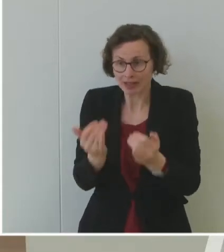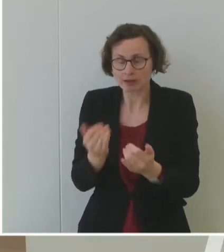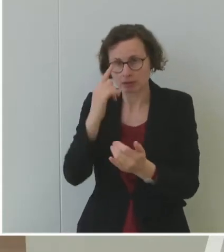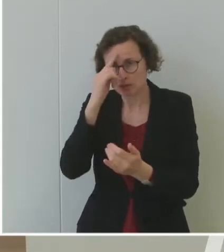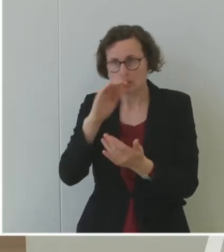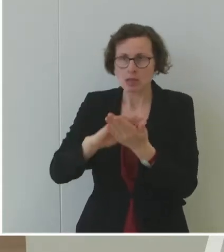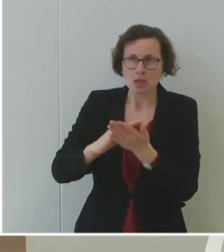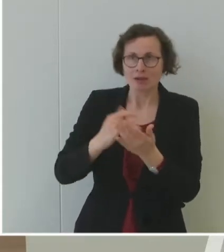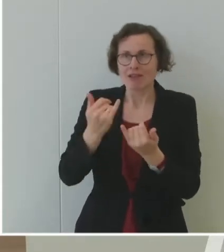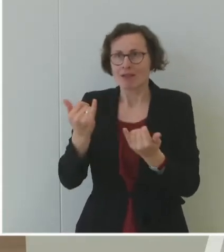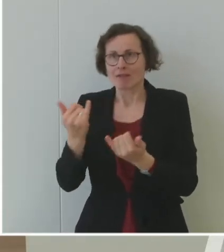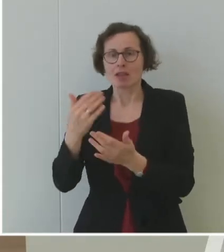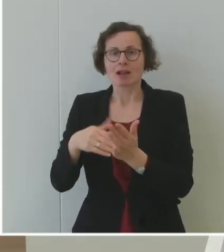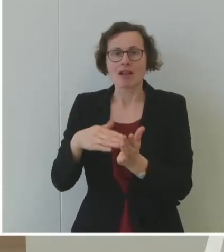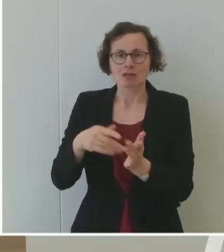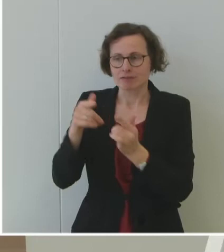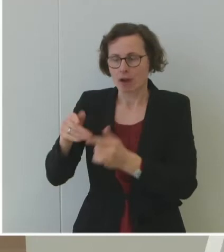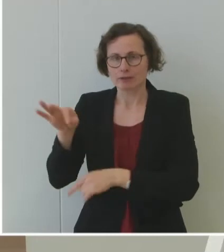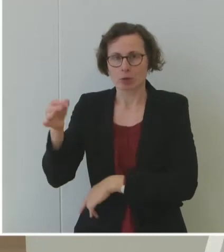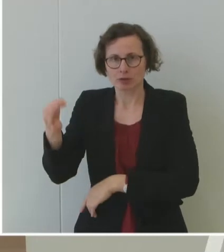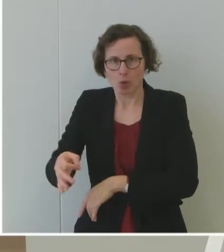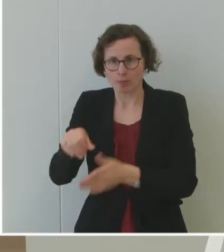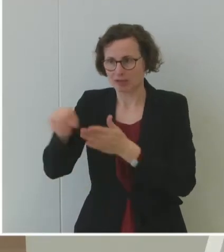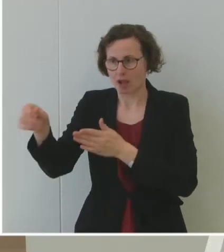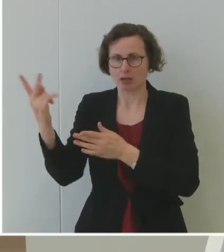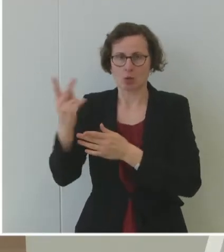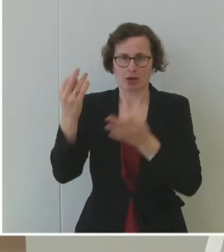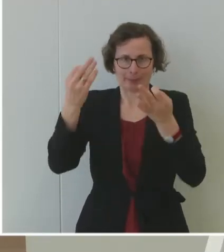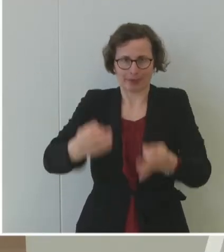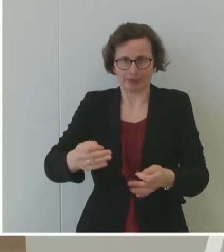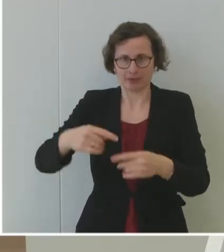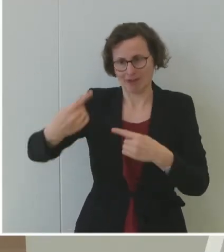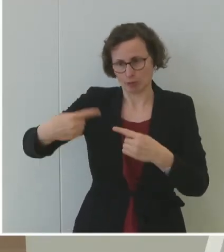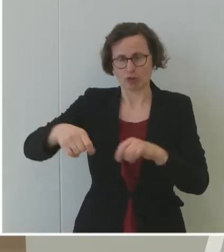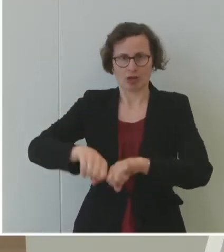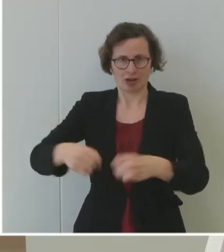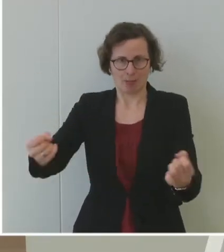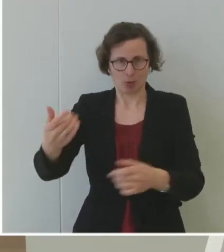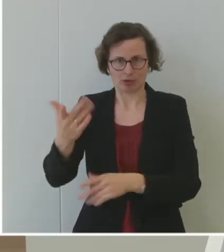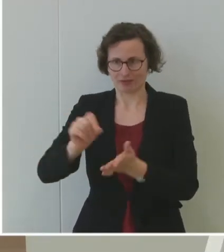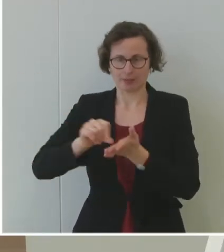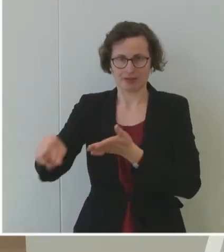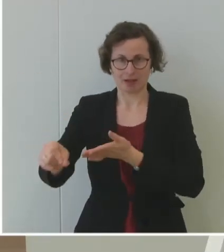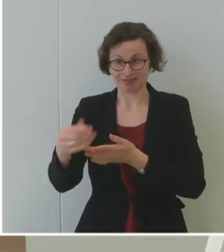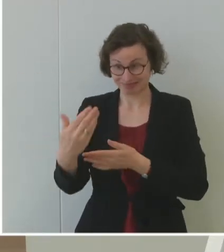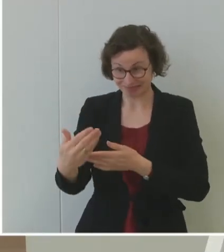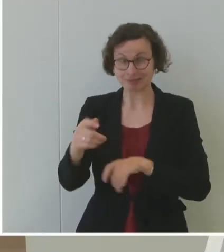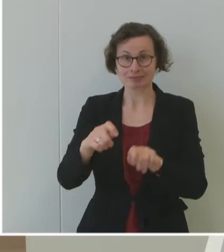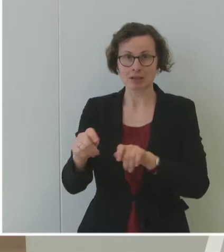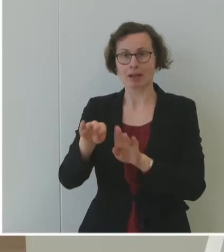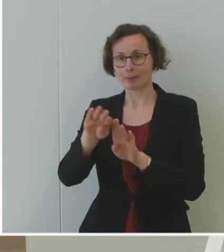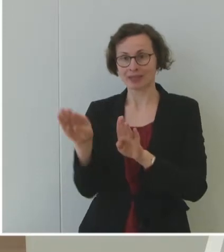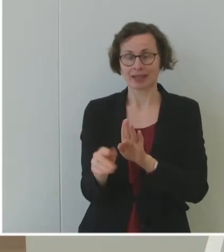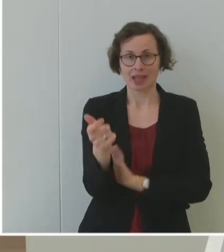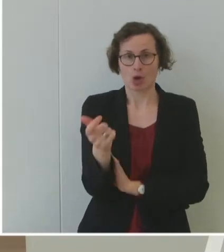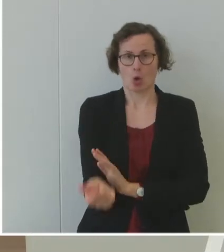der Klassenfahrt des Ältesten oder der Rechnung für die neue Waschmaschine durchleben müssen. Es sind gerade die Menschen im Niedriglohnsektor, die sich Tag